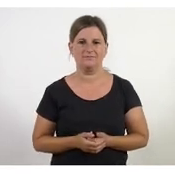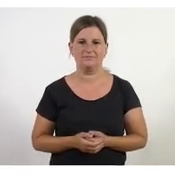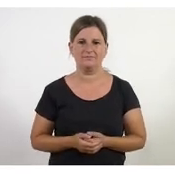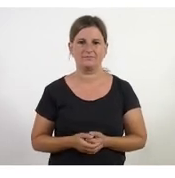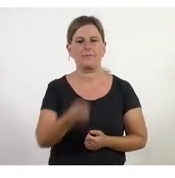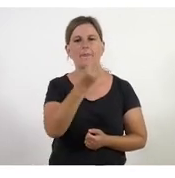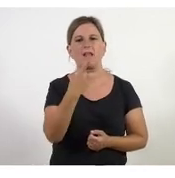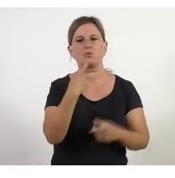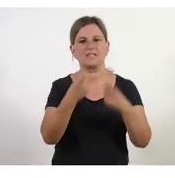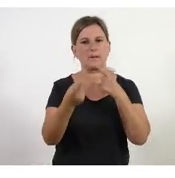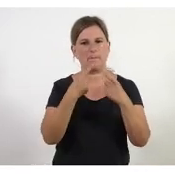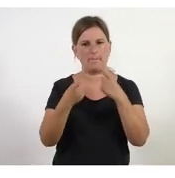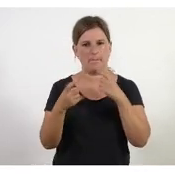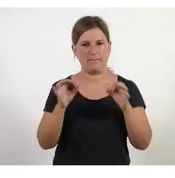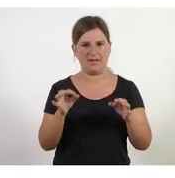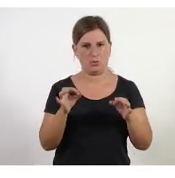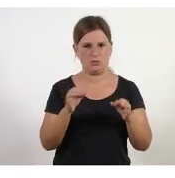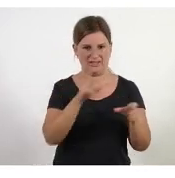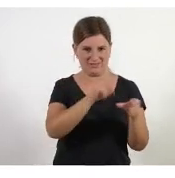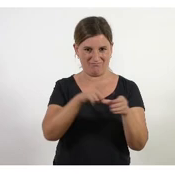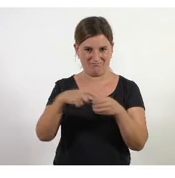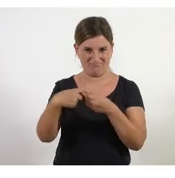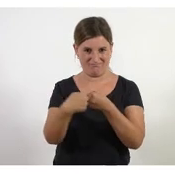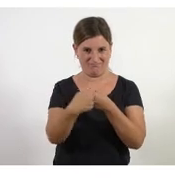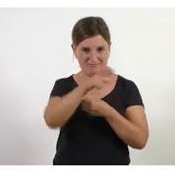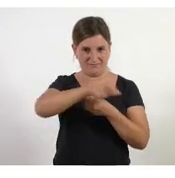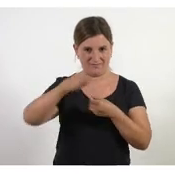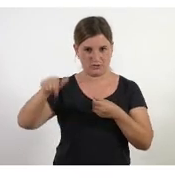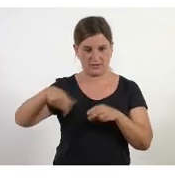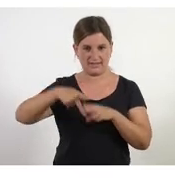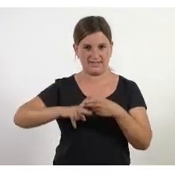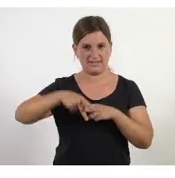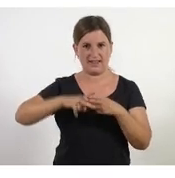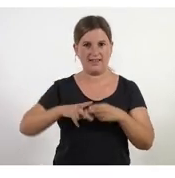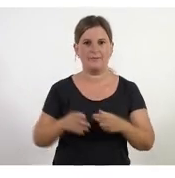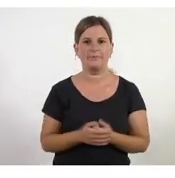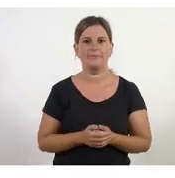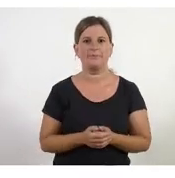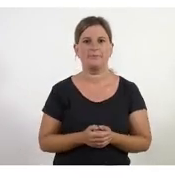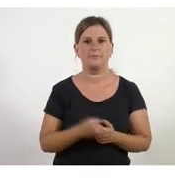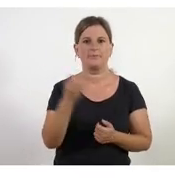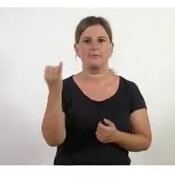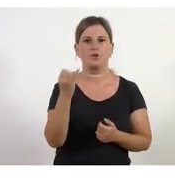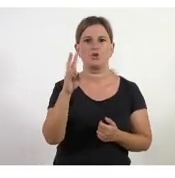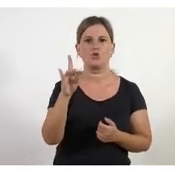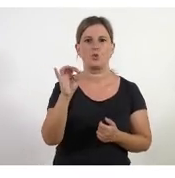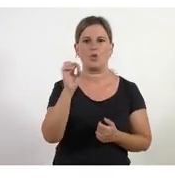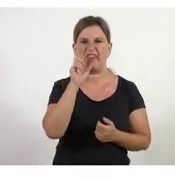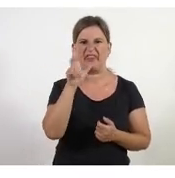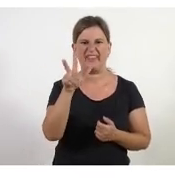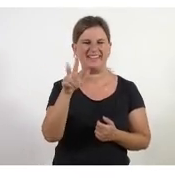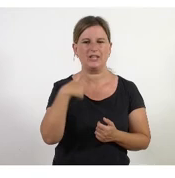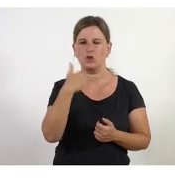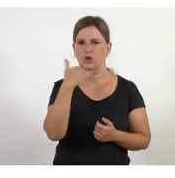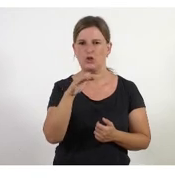algunes de les preguntes que en fan els assistents al taller, la Judit, no sé, són